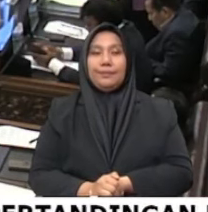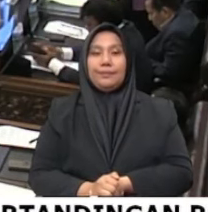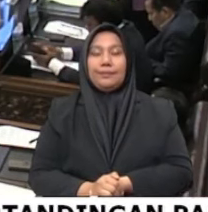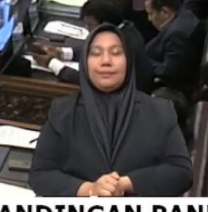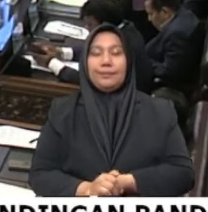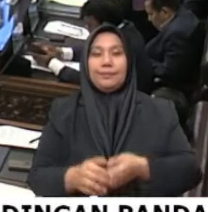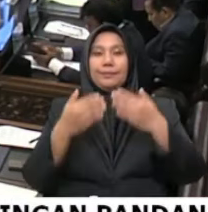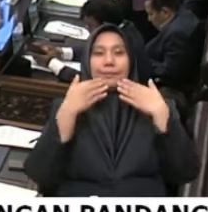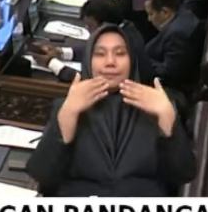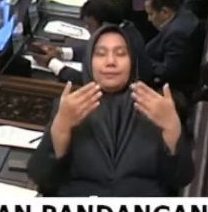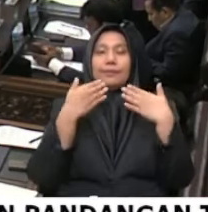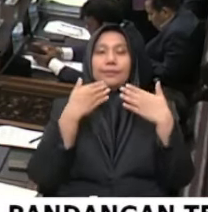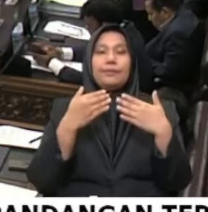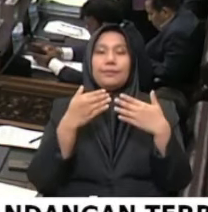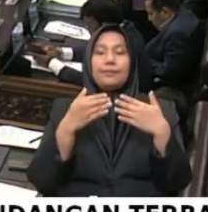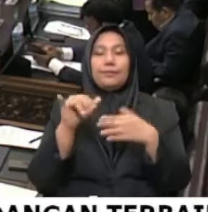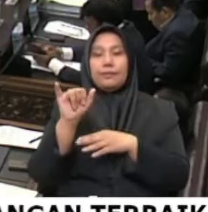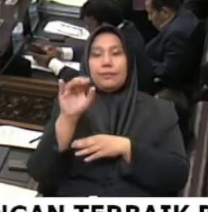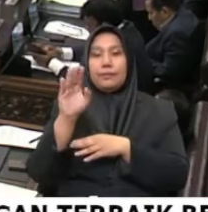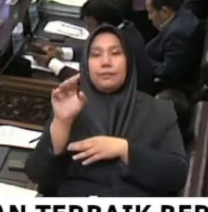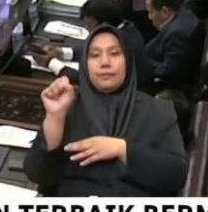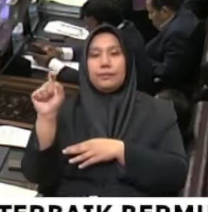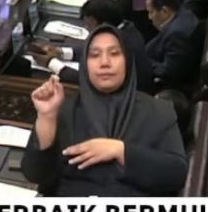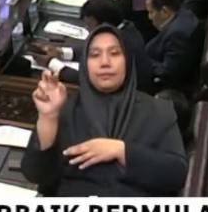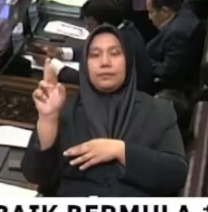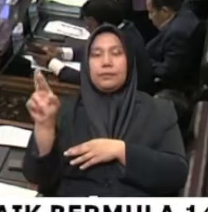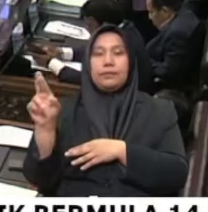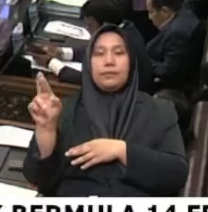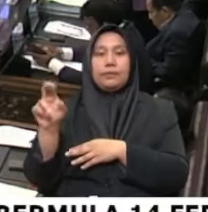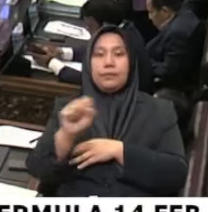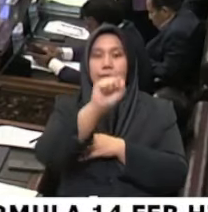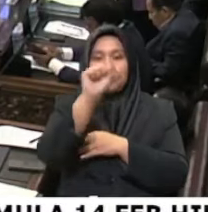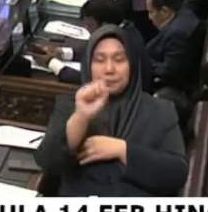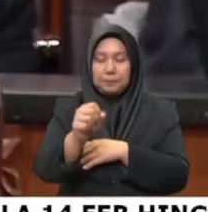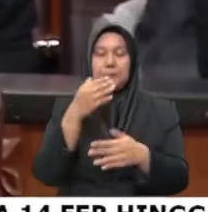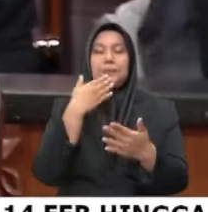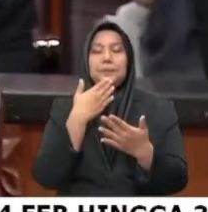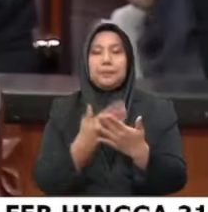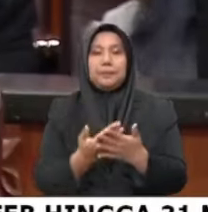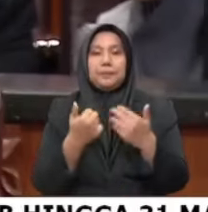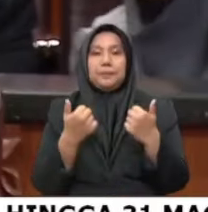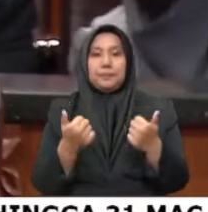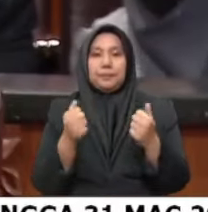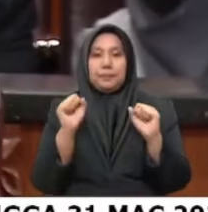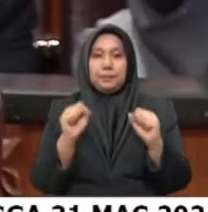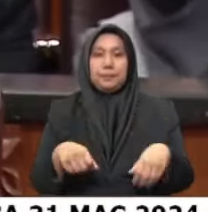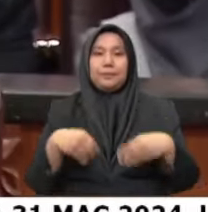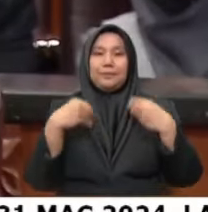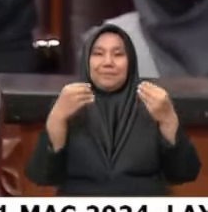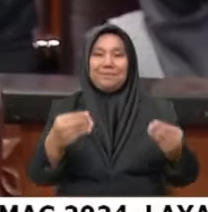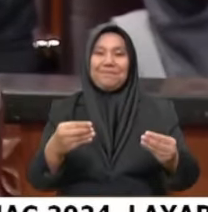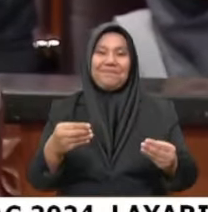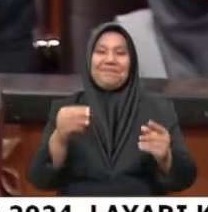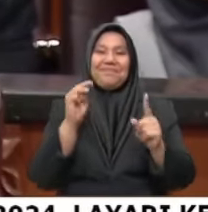Terima kasih Yang Berhormat Senator. Soalan yang cukup baik, boleh diberikan markah A.